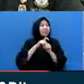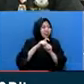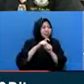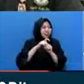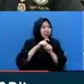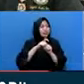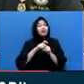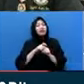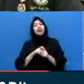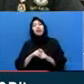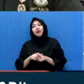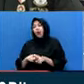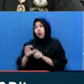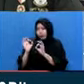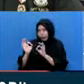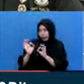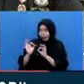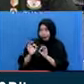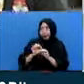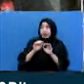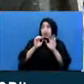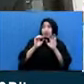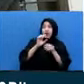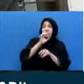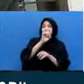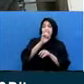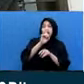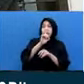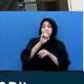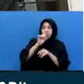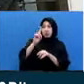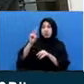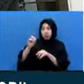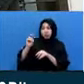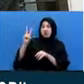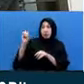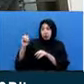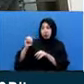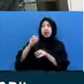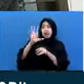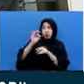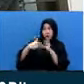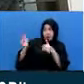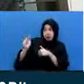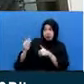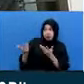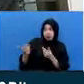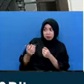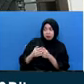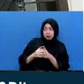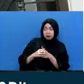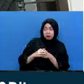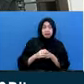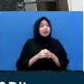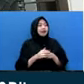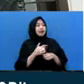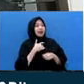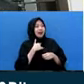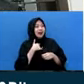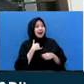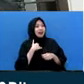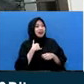siapkan puluhan ini di atas 50 dan jenisnya beraneka ragam bisa disimpulkan sebementara seperti untuk saya sendiri kalau untuk saya sendiri